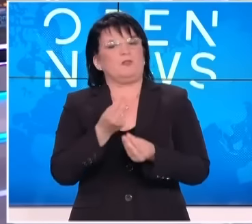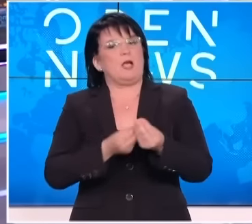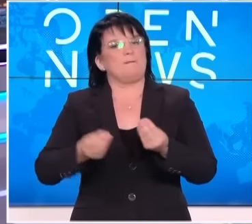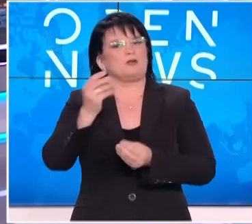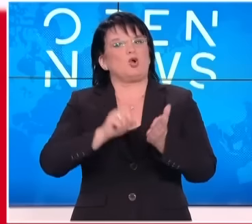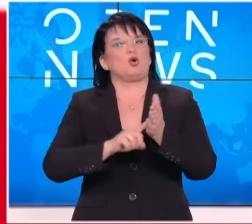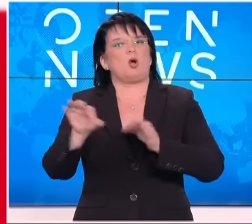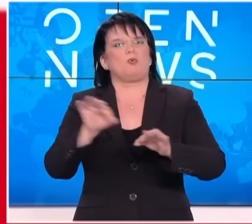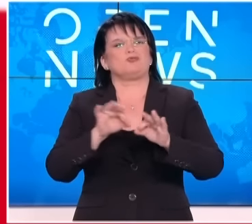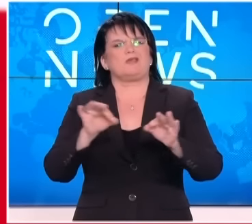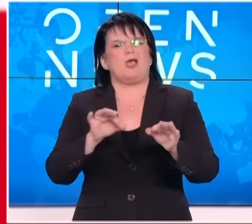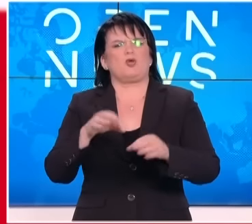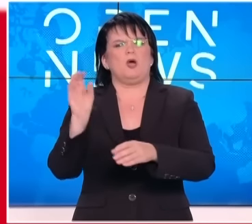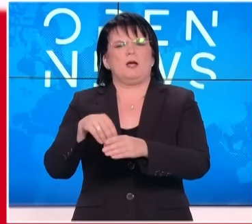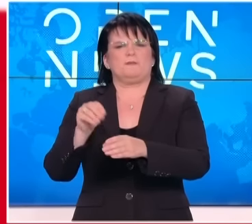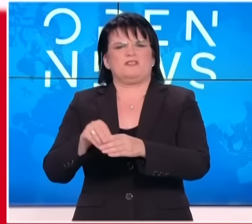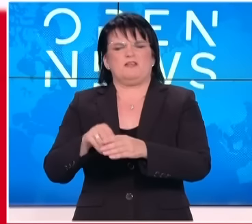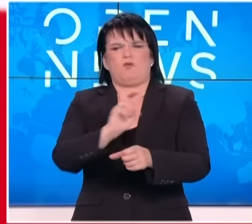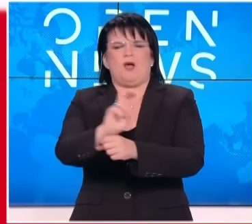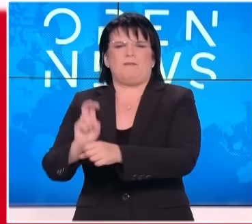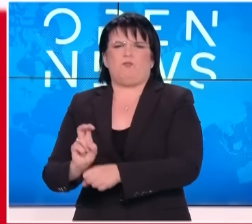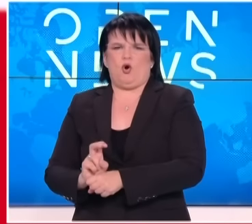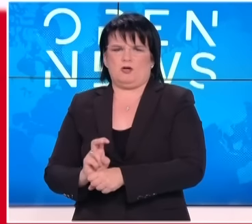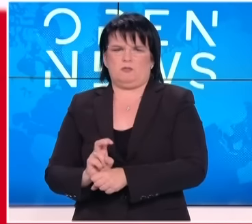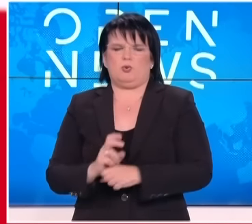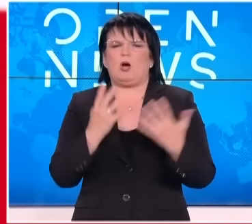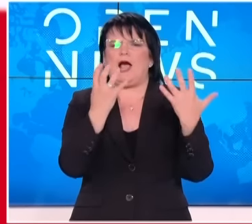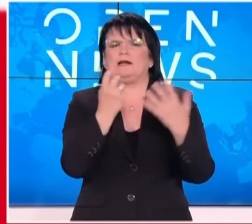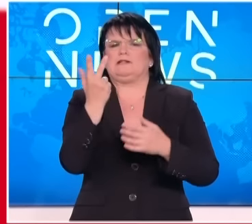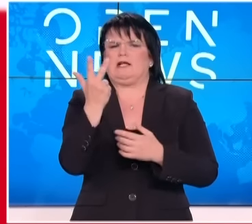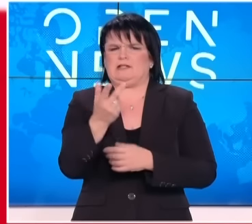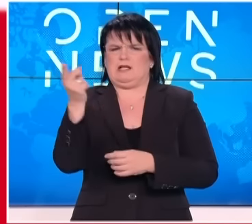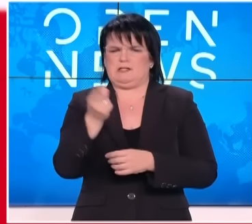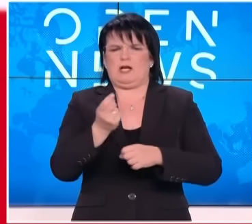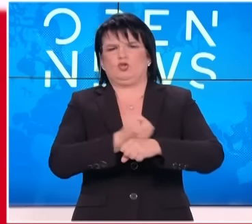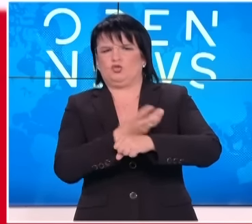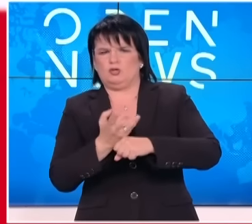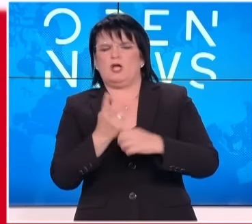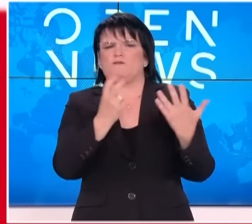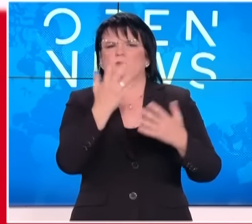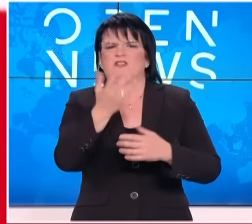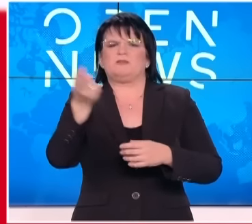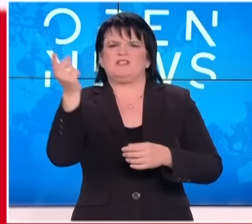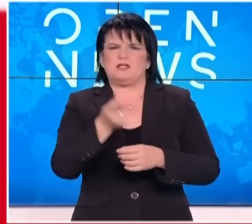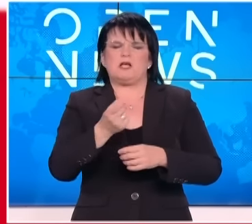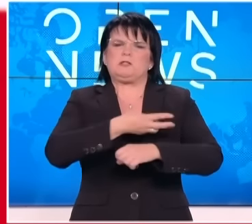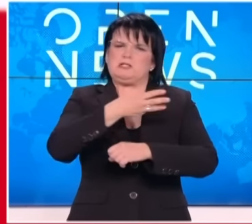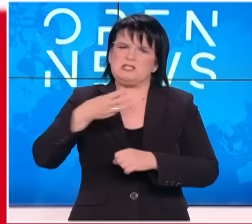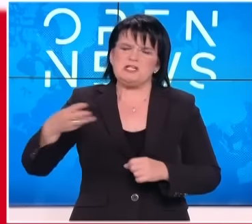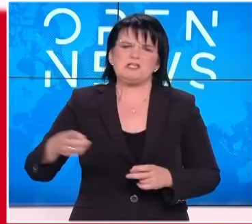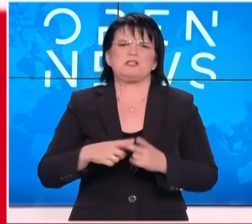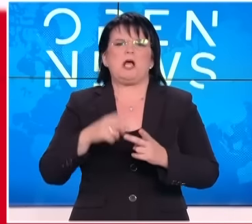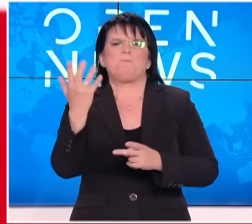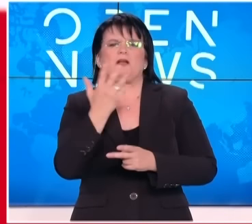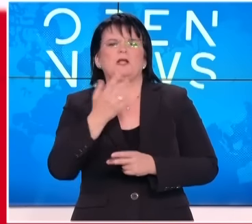νομοσχέδια τα πέρασε με τις ψήφους και των υπολοίπων κατά 93% το πασοκ κατά 75% ο συριζα